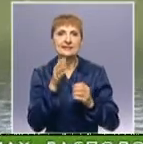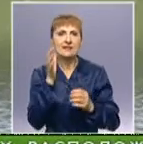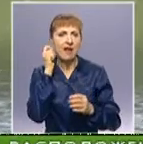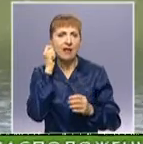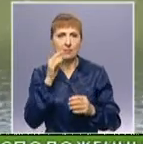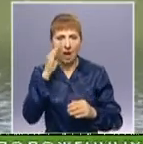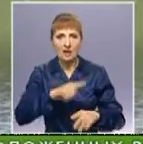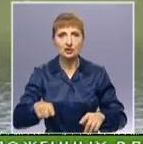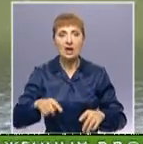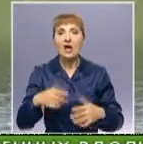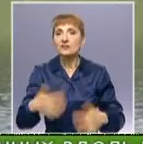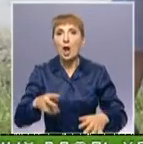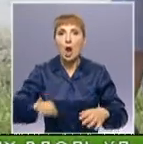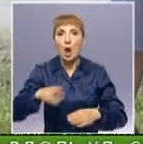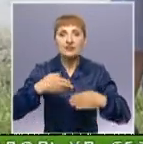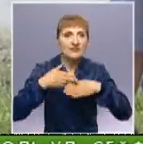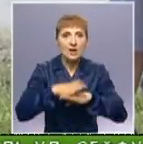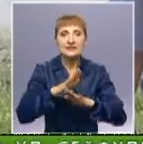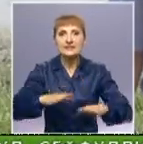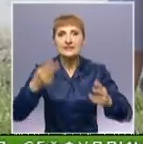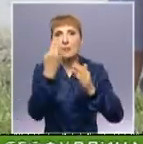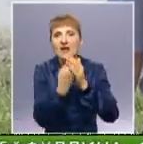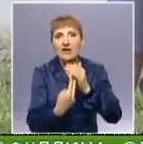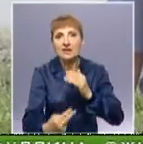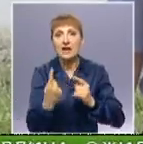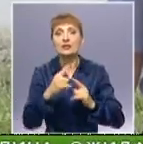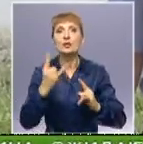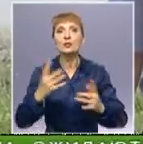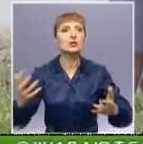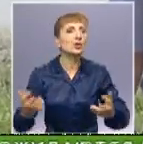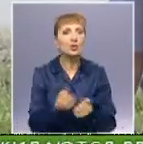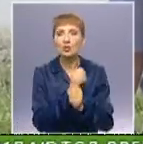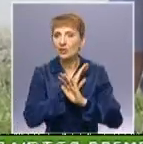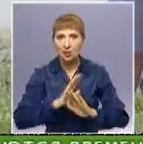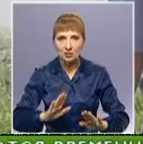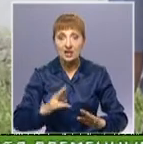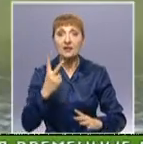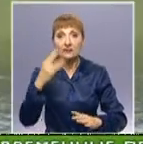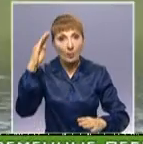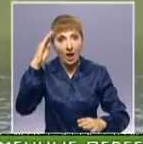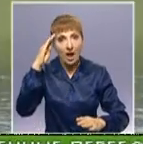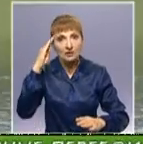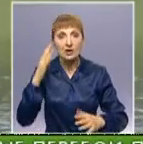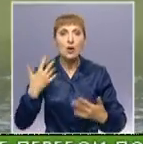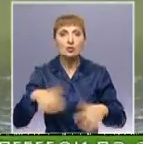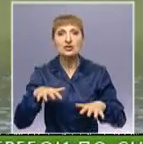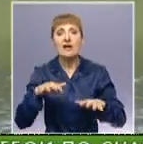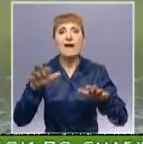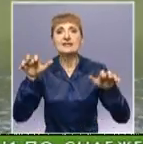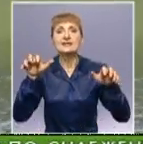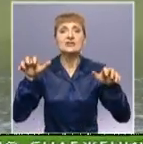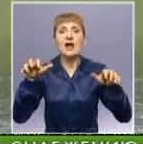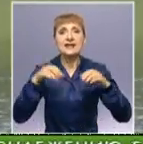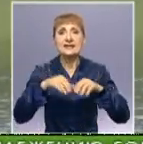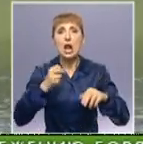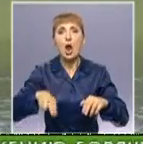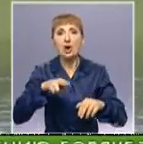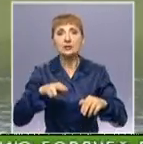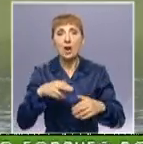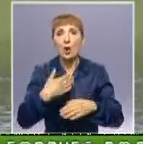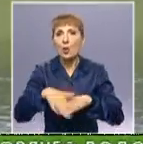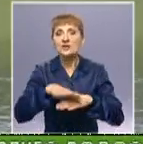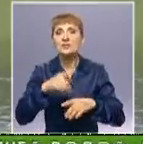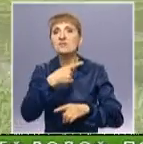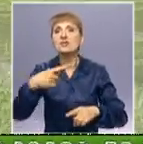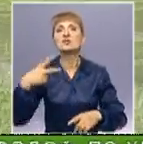мальчишек. Внезапно лед треснул, и дети провалились. Одного ребенка спасти не удалось. Двое мальчишек отчаянно держались за край льдины. На улице было